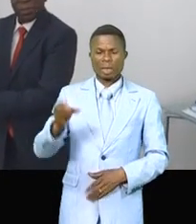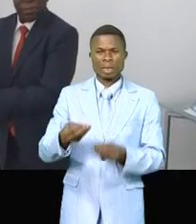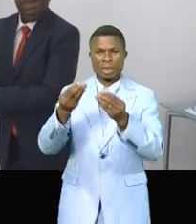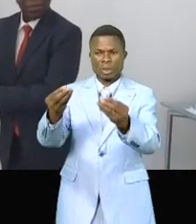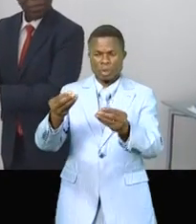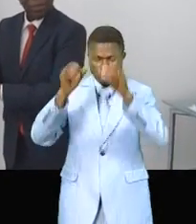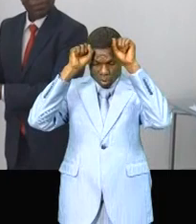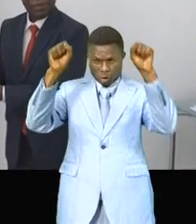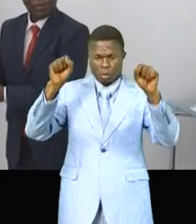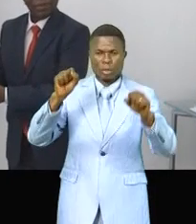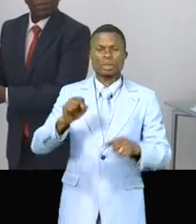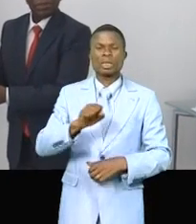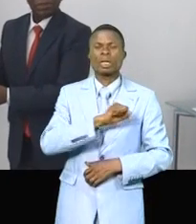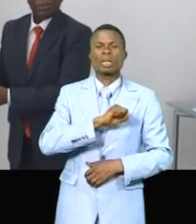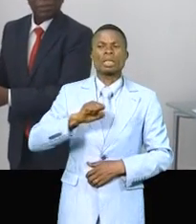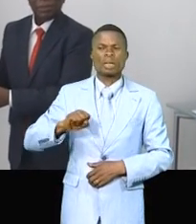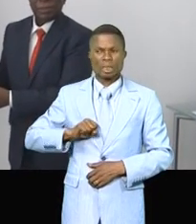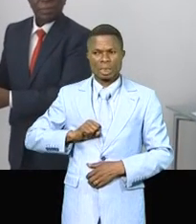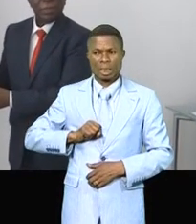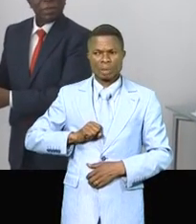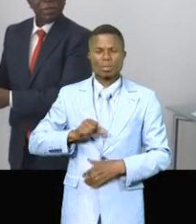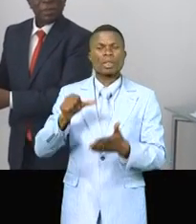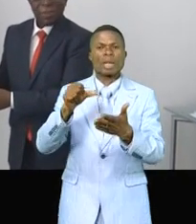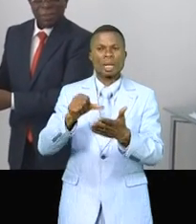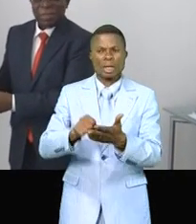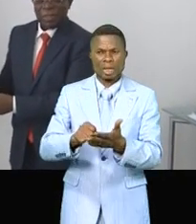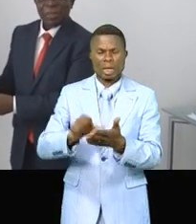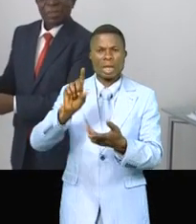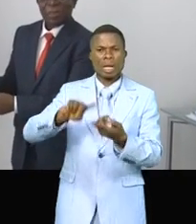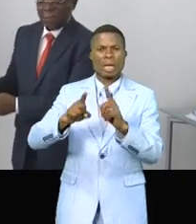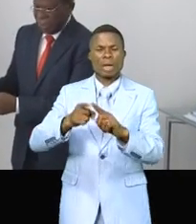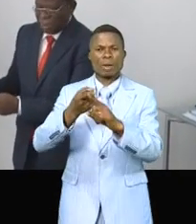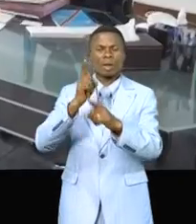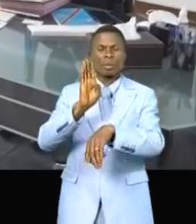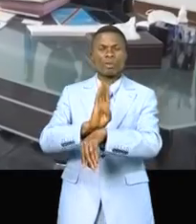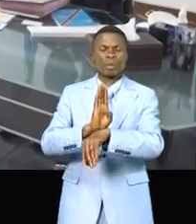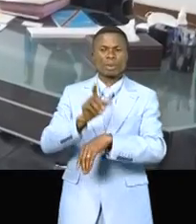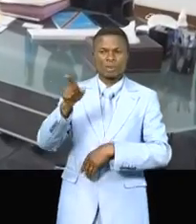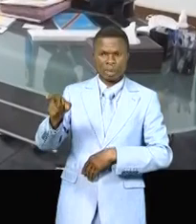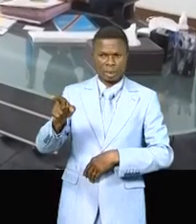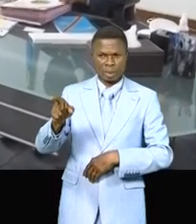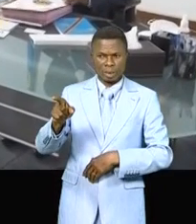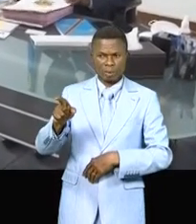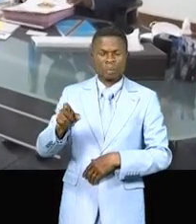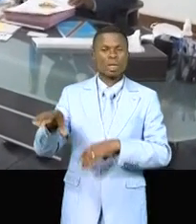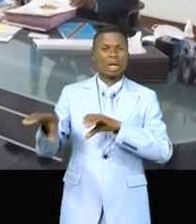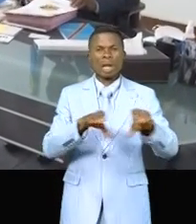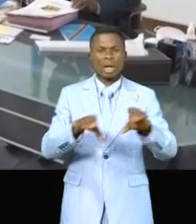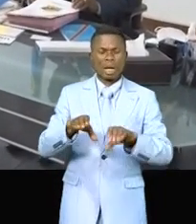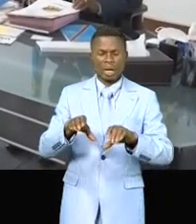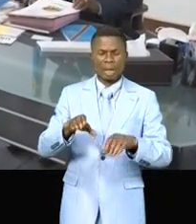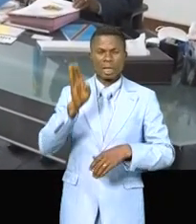remettre au président de la Chambre haute de la RDC la correspondance de son homologue du Congo-Brazzaville, Un des créneaux des actions de